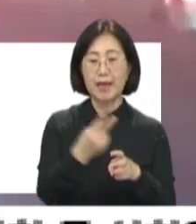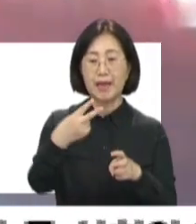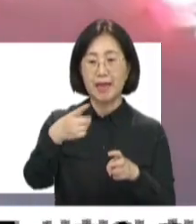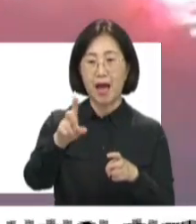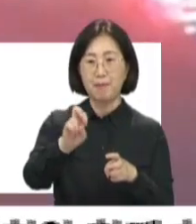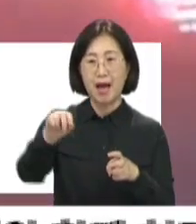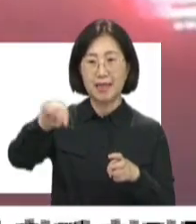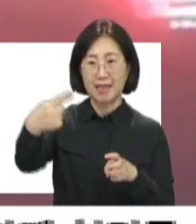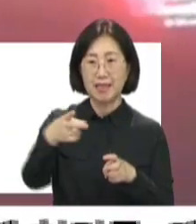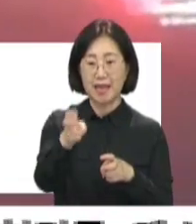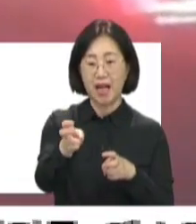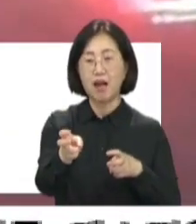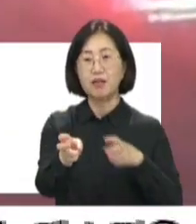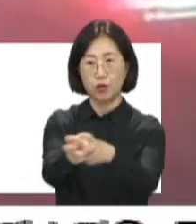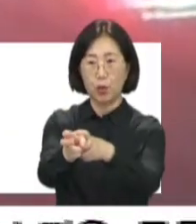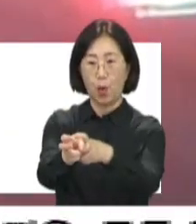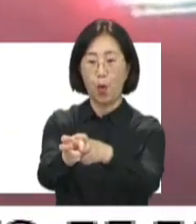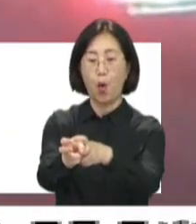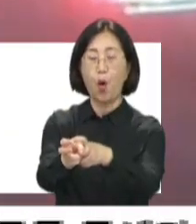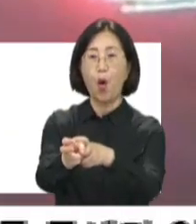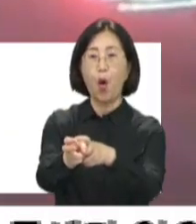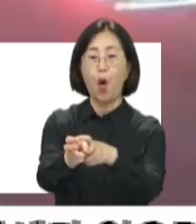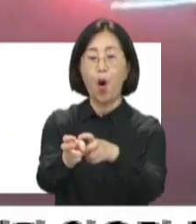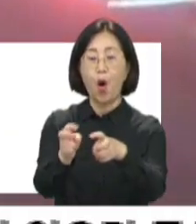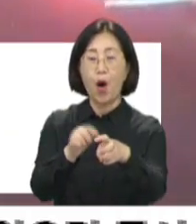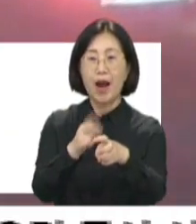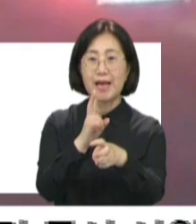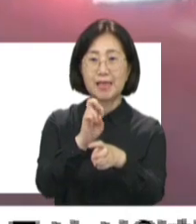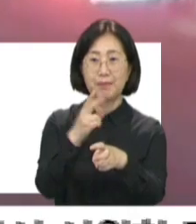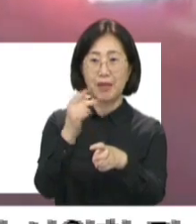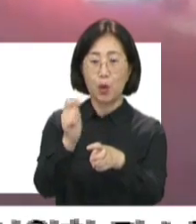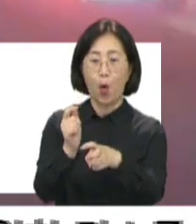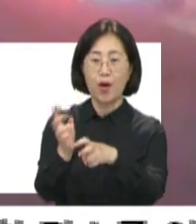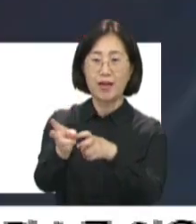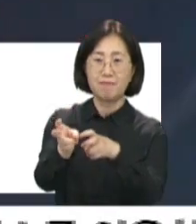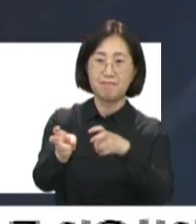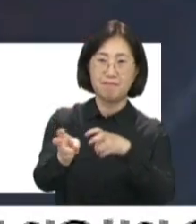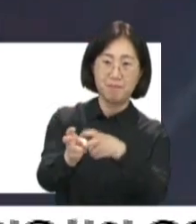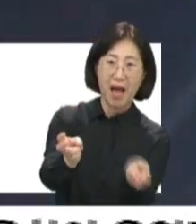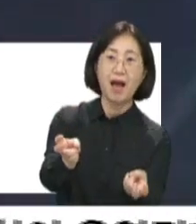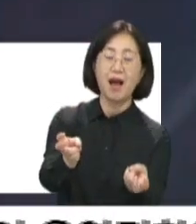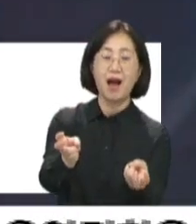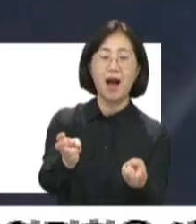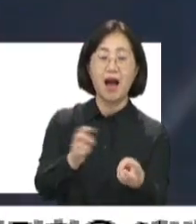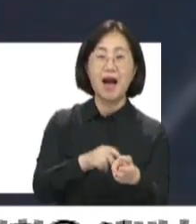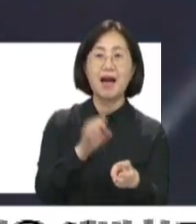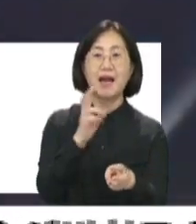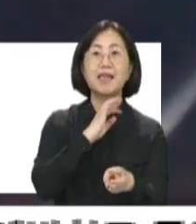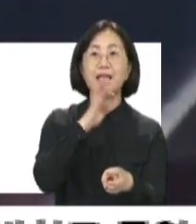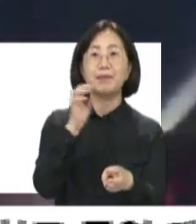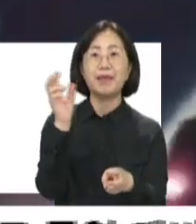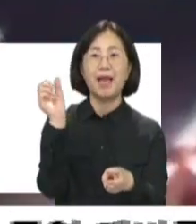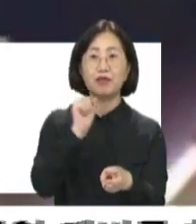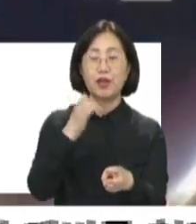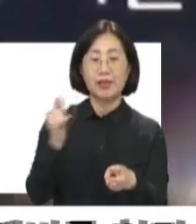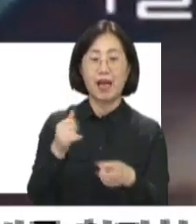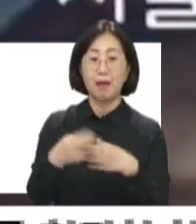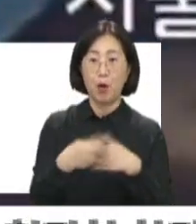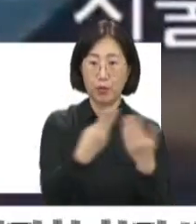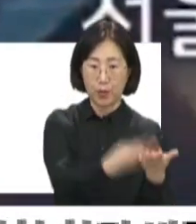추돌하는 사고가 발생했습니다이 사고로 22톤 화물차가 옆으로 넘어지며 40대 운전자가 다쳐 병원으로